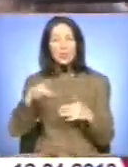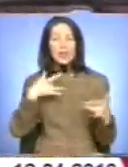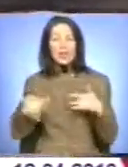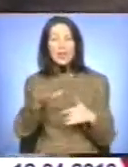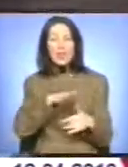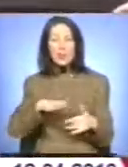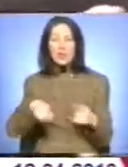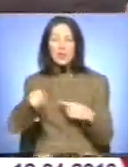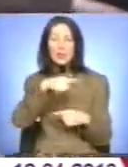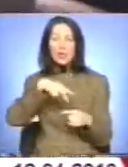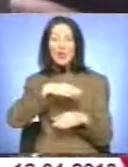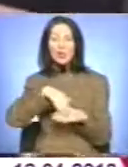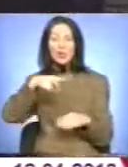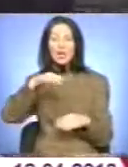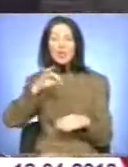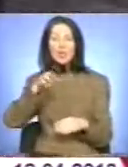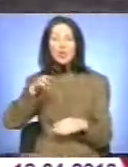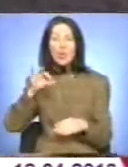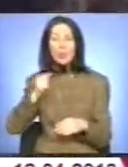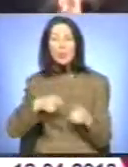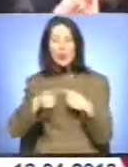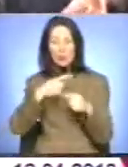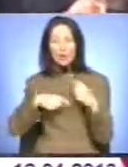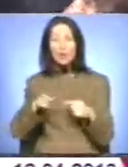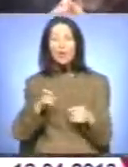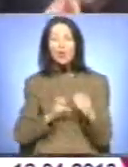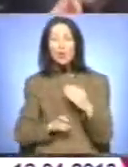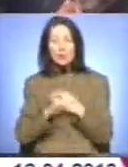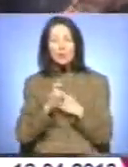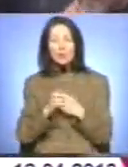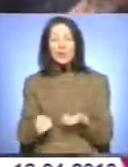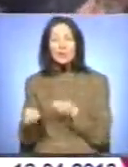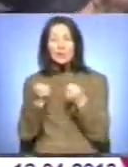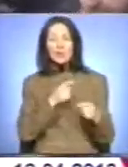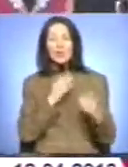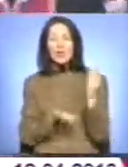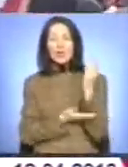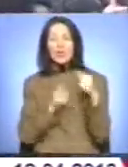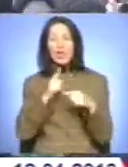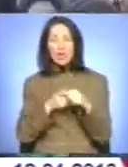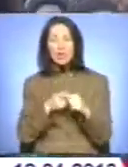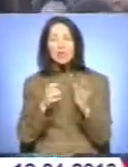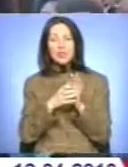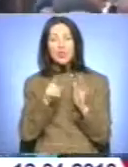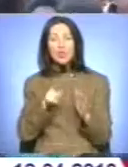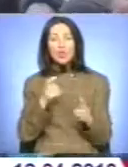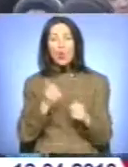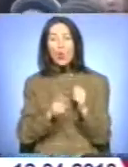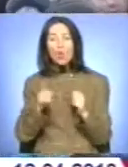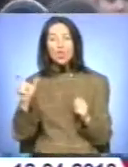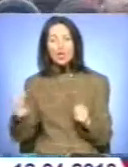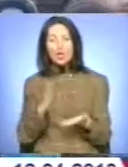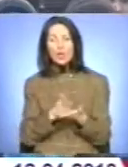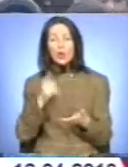І знову до Катедрального собору. Нестимуть дерев'яний хрест як символ того, що кожна людина має замислитись над своїм хрестом, який несе